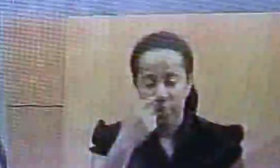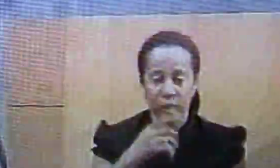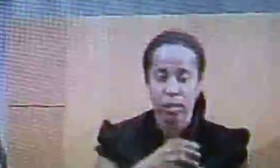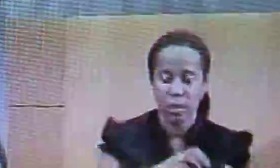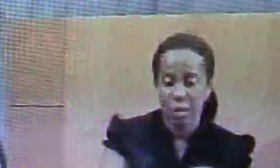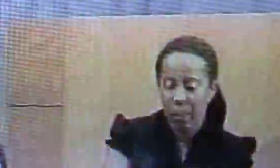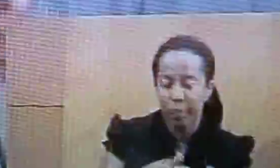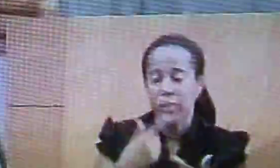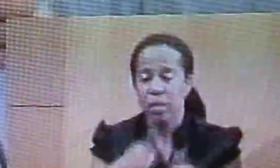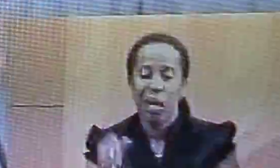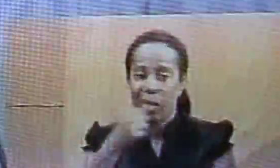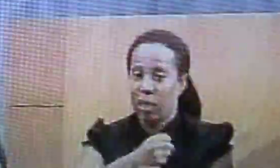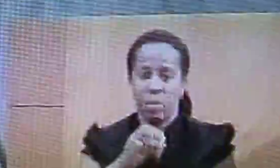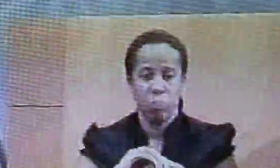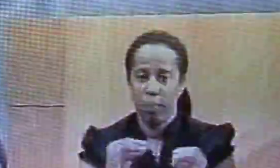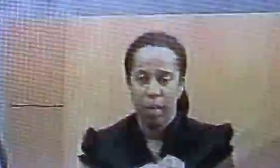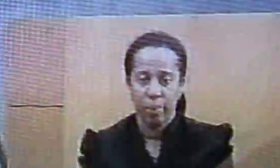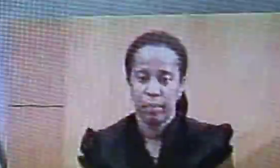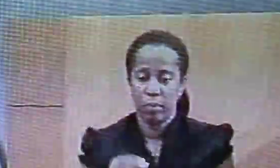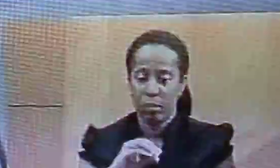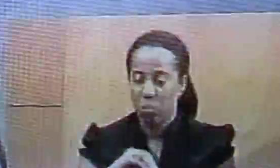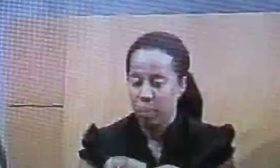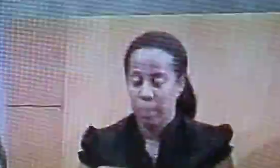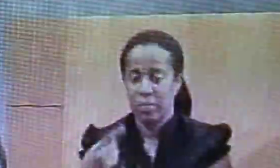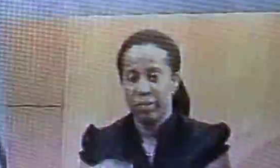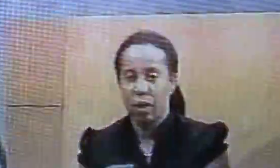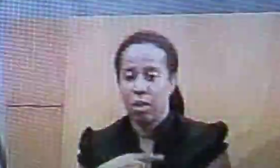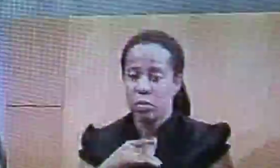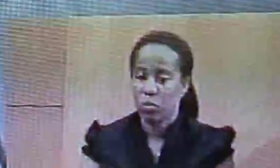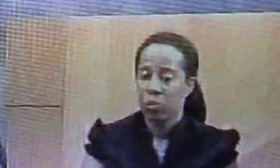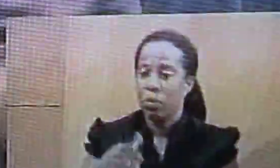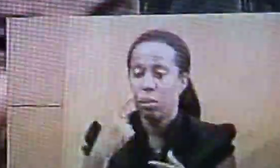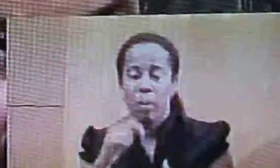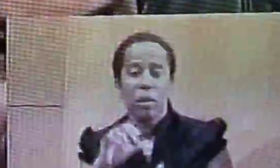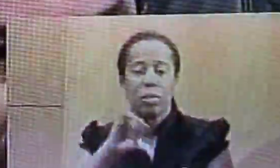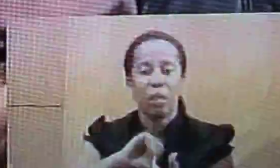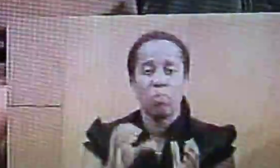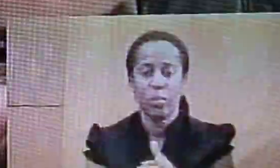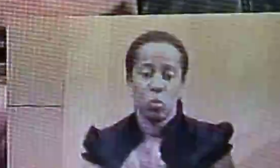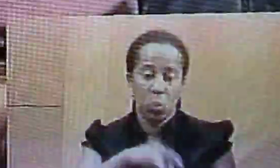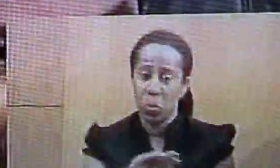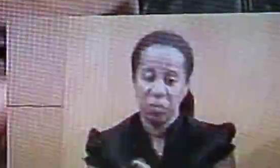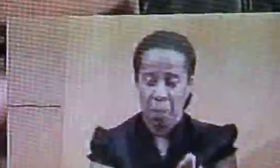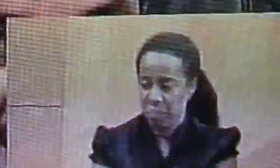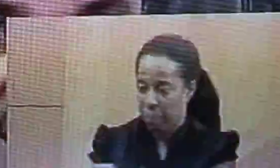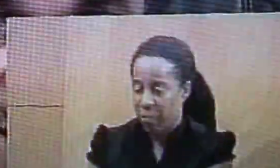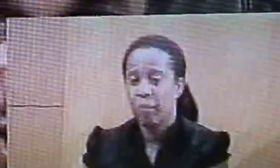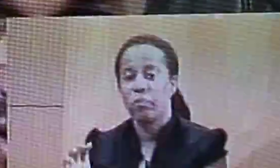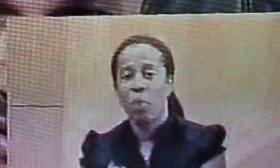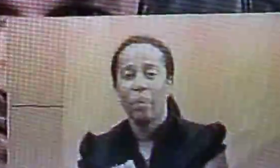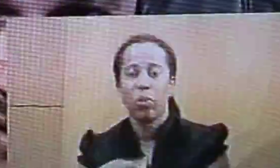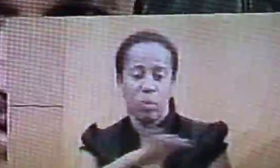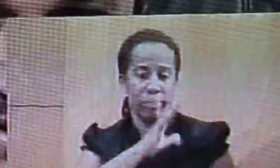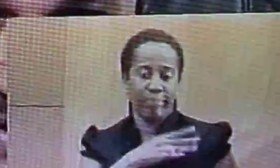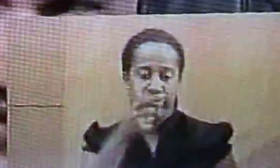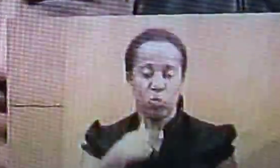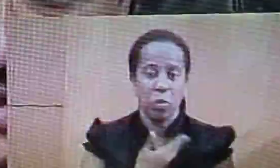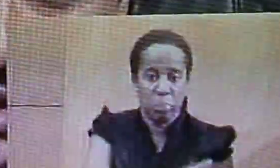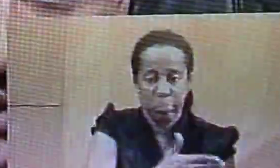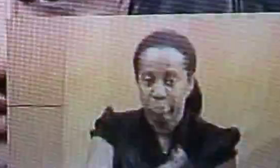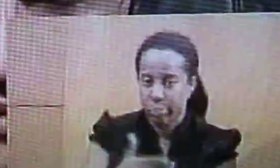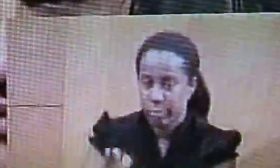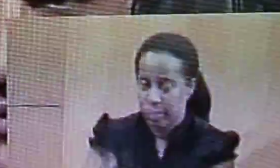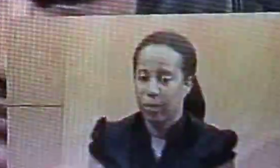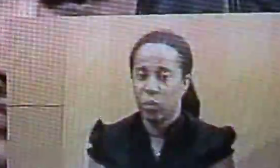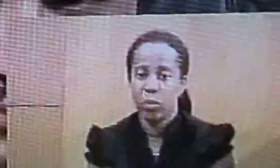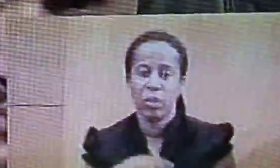ça a créé des problèmes. On a évoqué des formateurs, des centres qui ont fermé, des formateurs qui ont été licenciés. Et on essayait de voir si